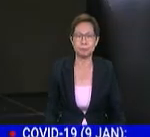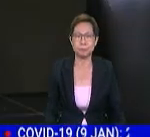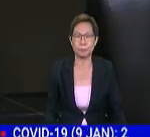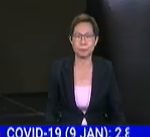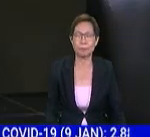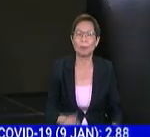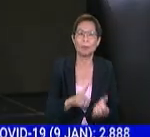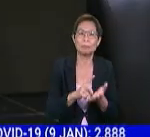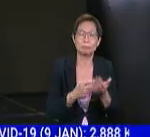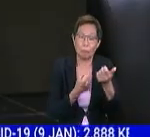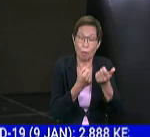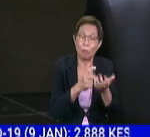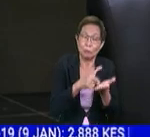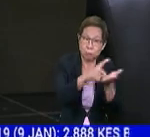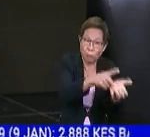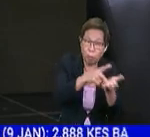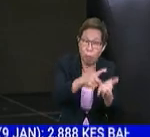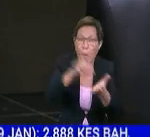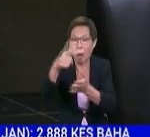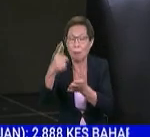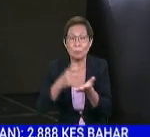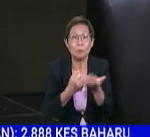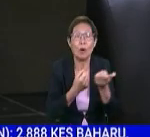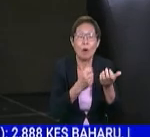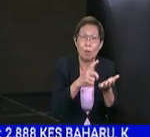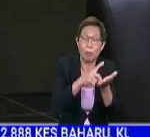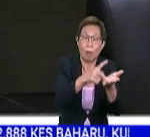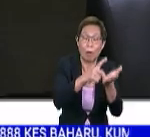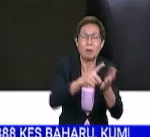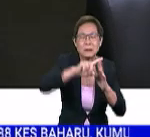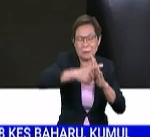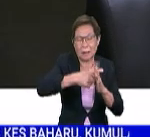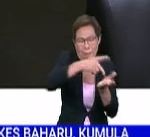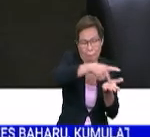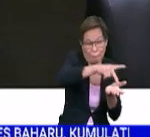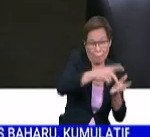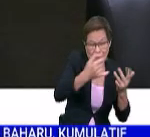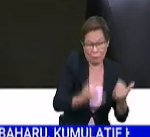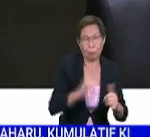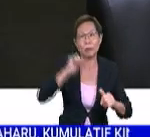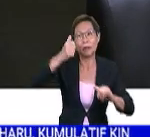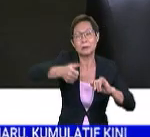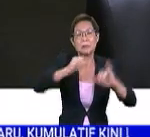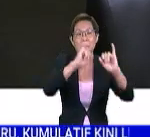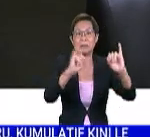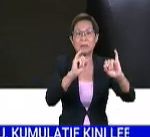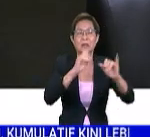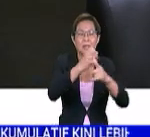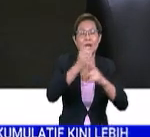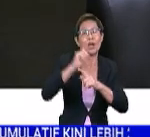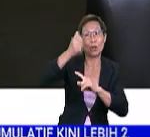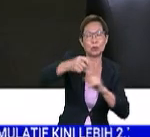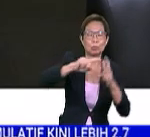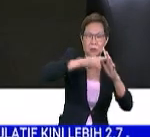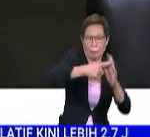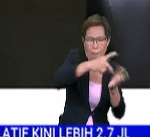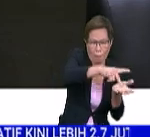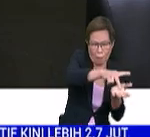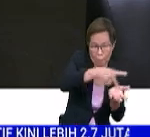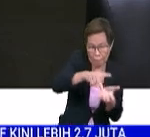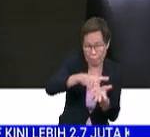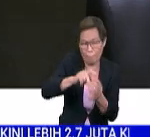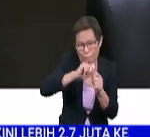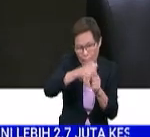Semangat-semangat lain akan mula dibayar mulai daripada hari Isnin ataupun hari besok. Sama